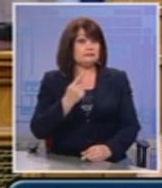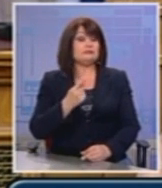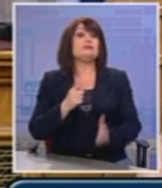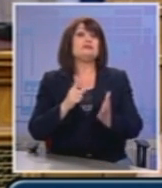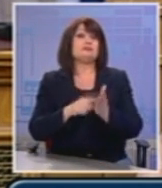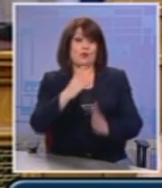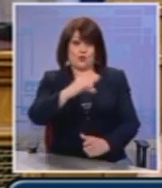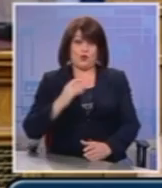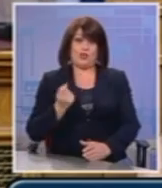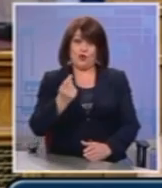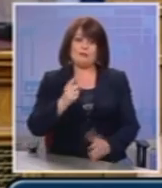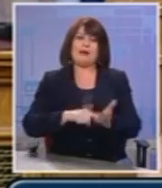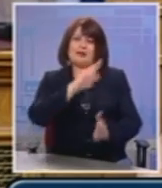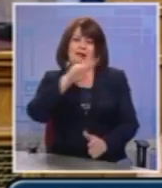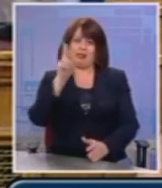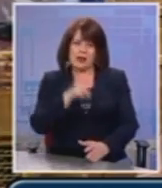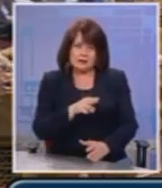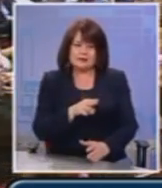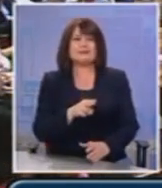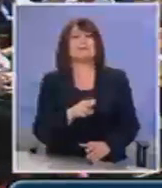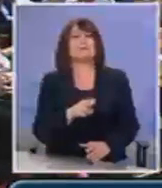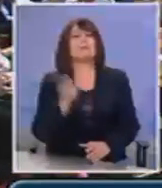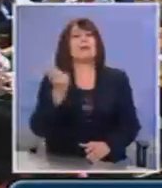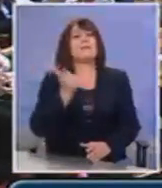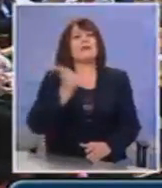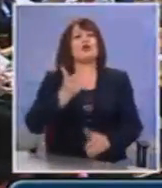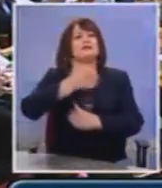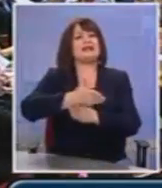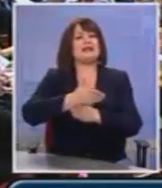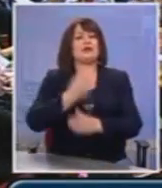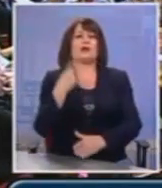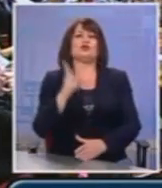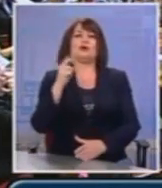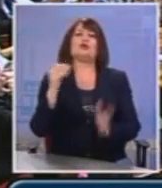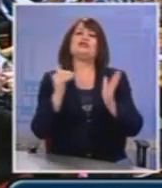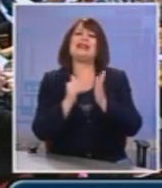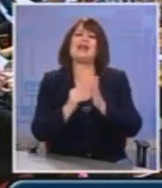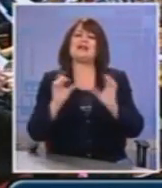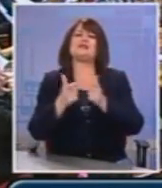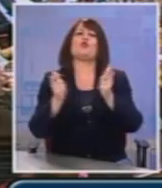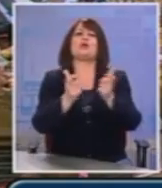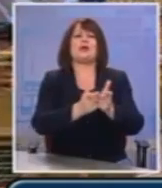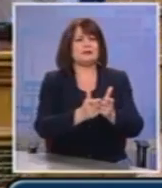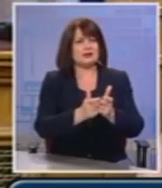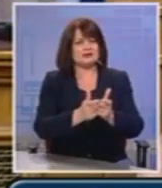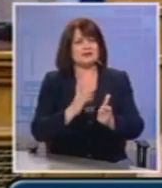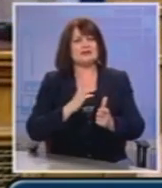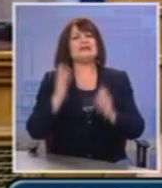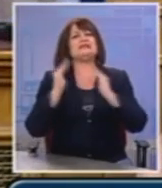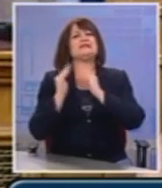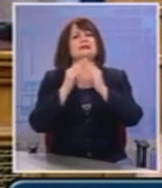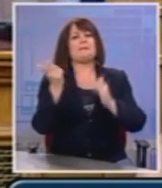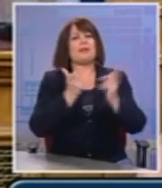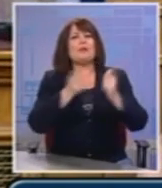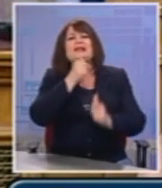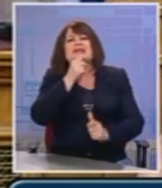εκταμίευση δόσεων καθώς και η επιδότηση ενοικίου σε 120.000 νοικοκυριά καθώς και τα στεγαστικά επιδόματα